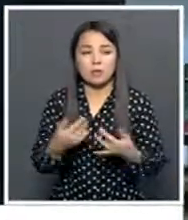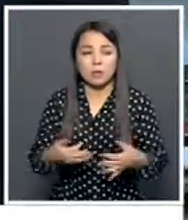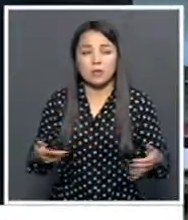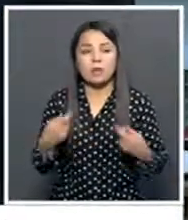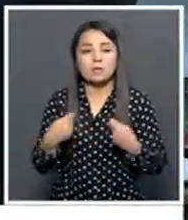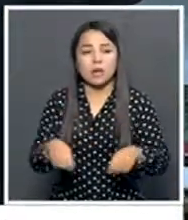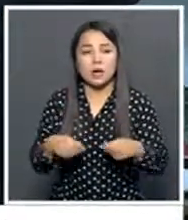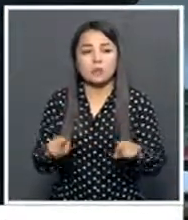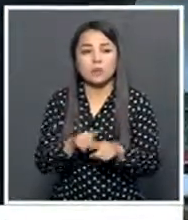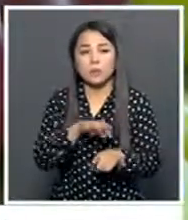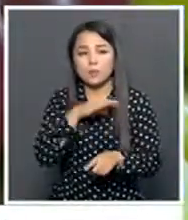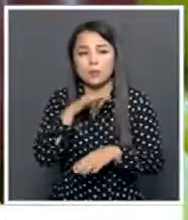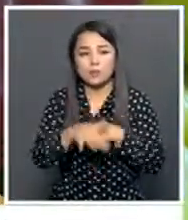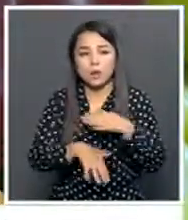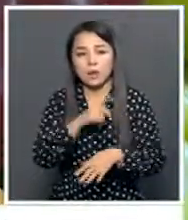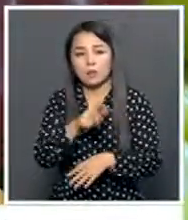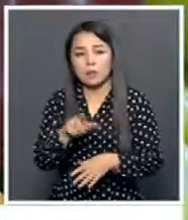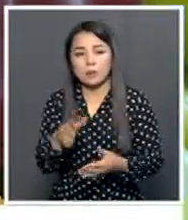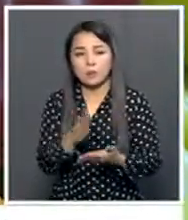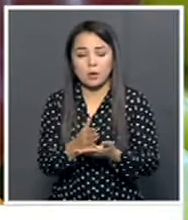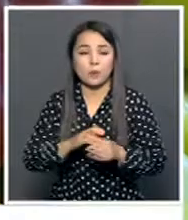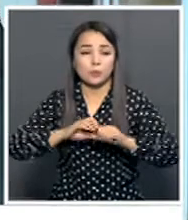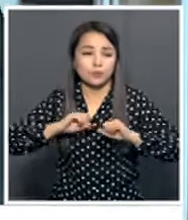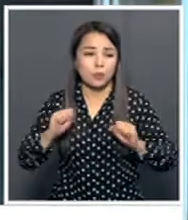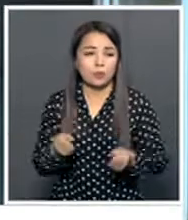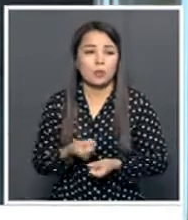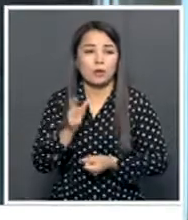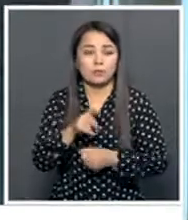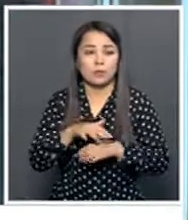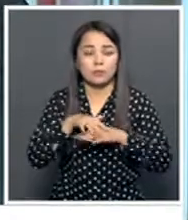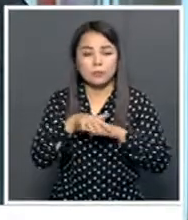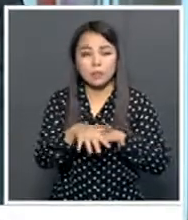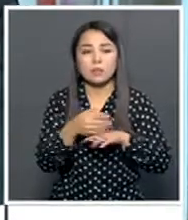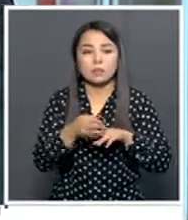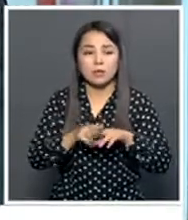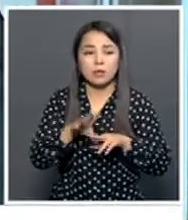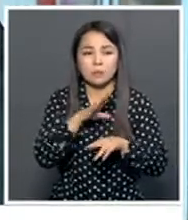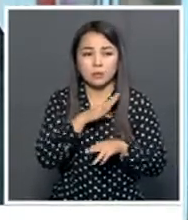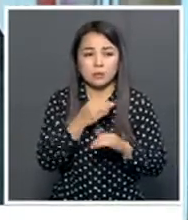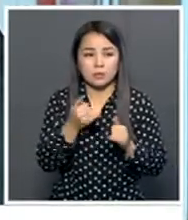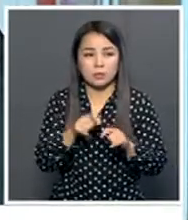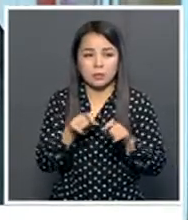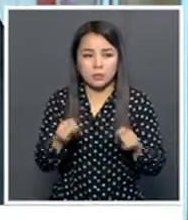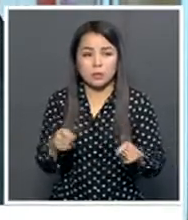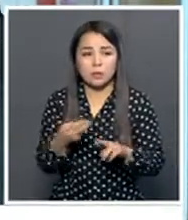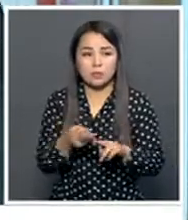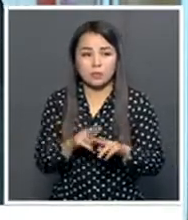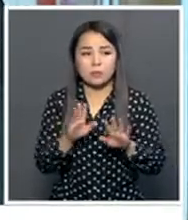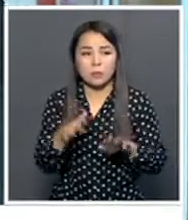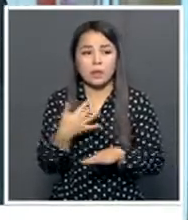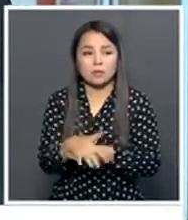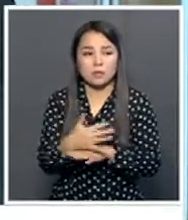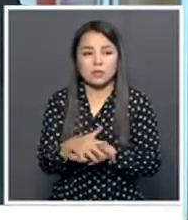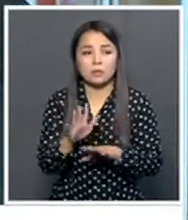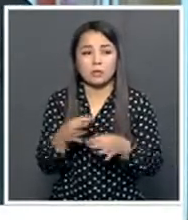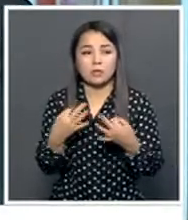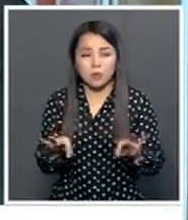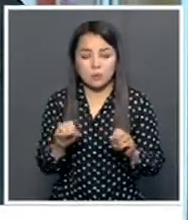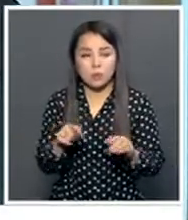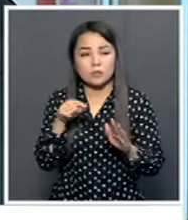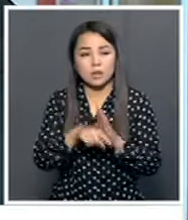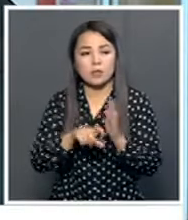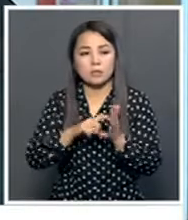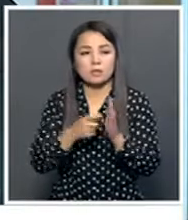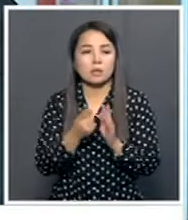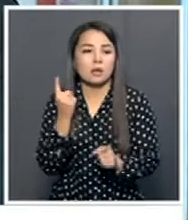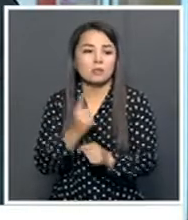жеміс-жидектің саудасы қызып тұр. Күннің суығына байланысты ішке кіріп жатыр. Енді осы жолдан бастап только сырттағы істейтіндер істейді,